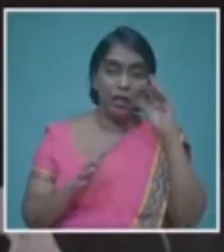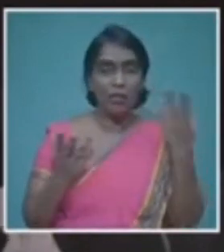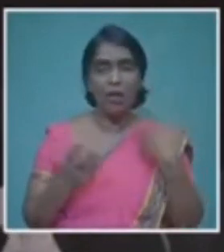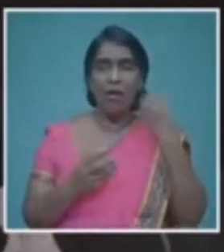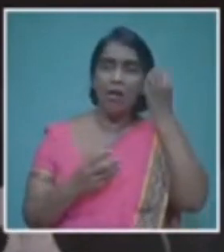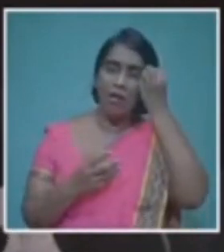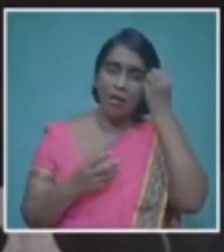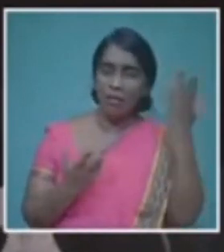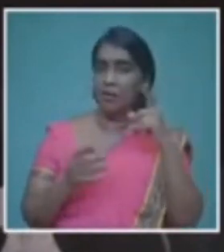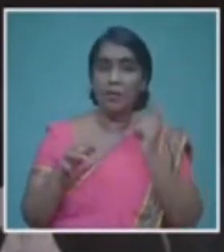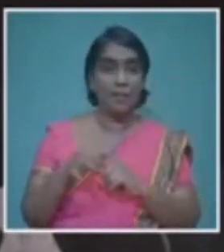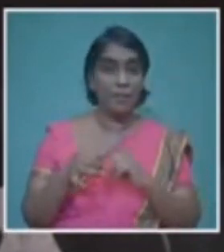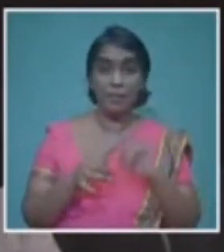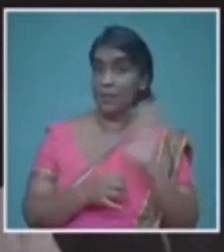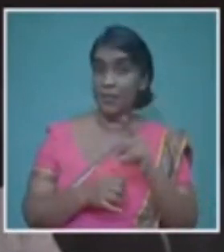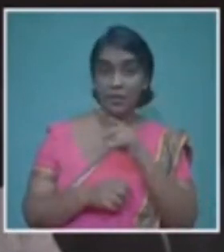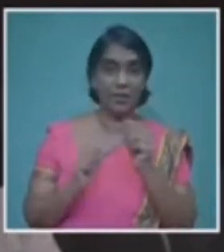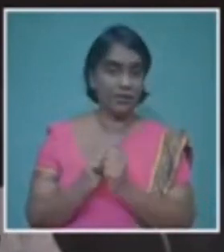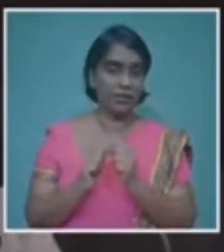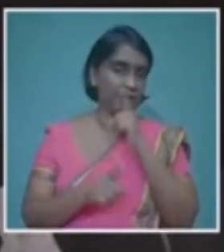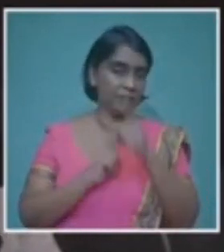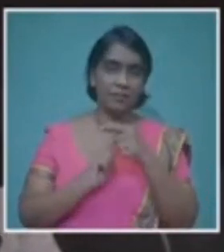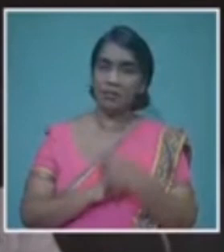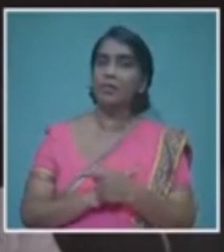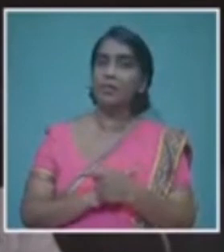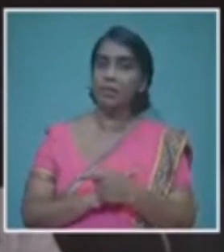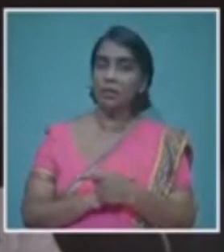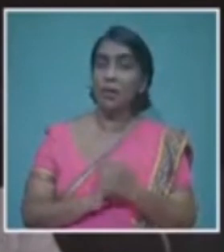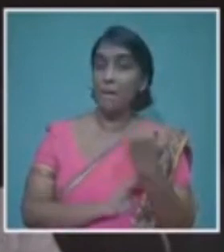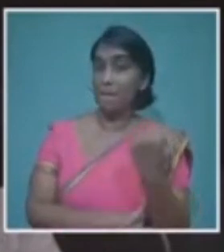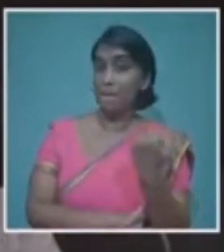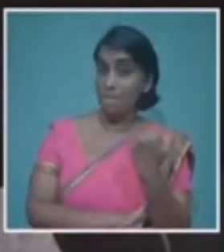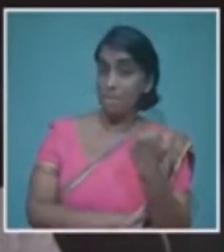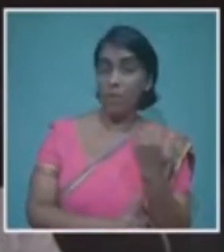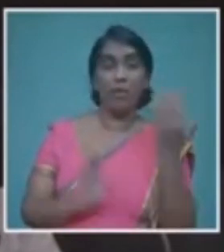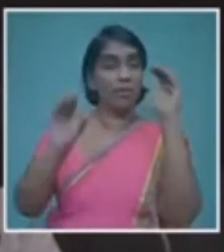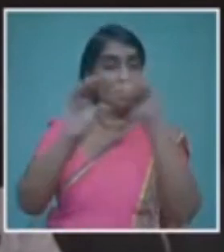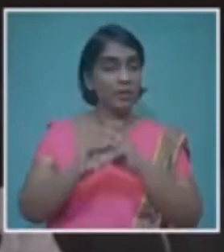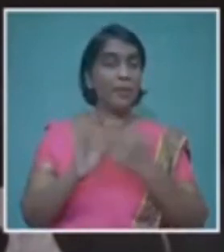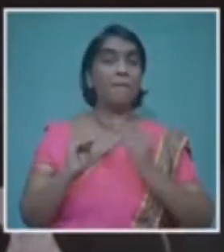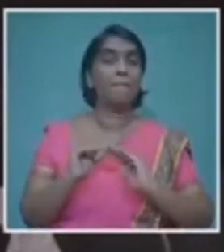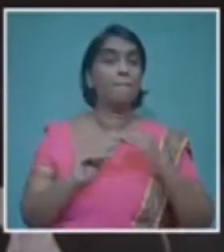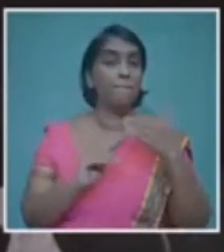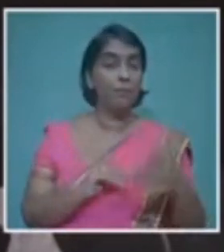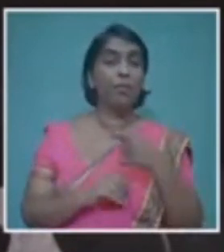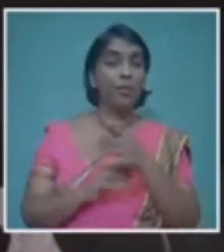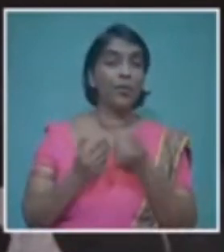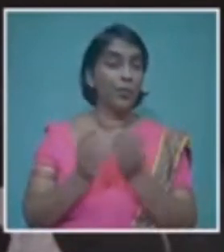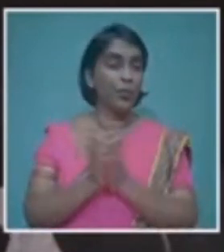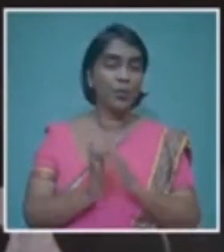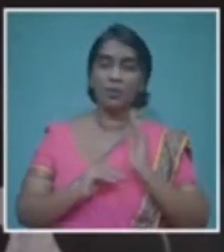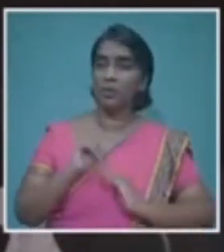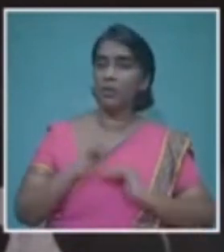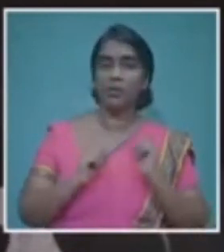अमतक वीमे प्रश्नयक निसावत नेवेई मे विदियट कथा करान्ने बलयट आवैन पस्से ओहुगे